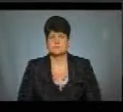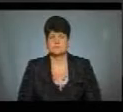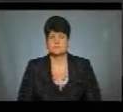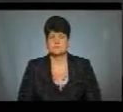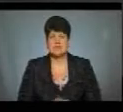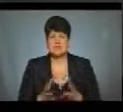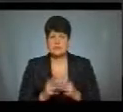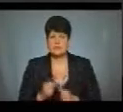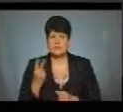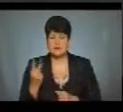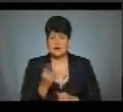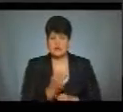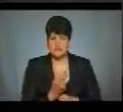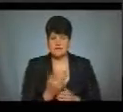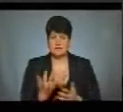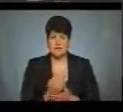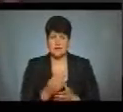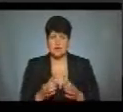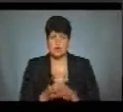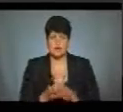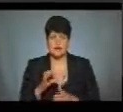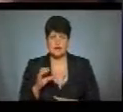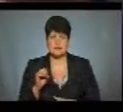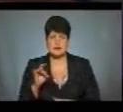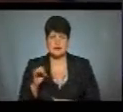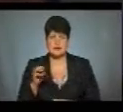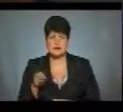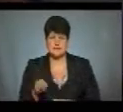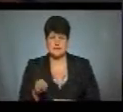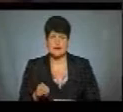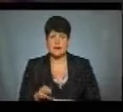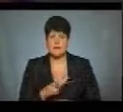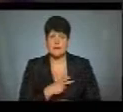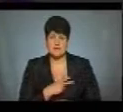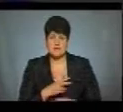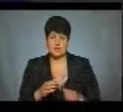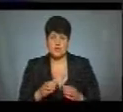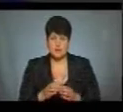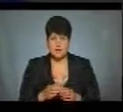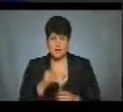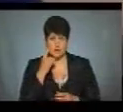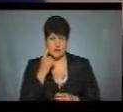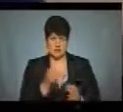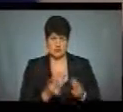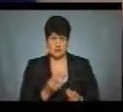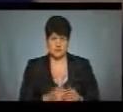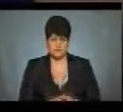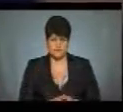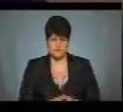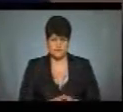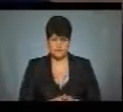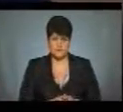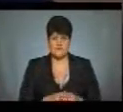З рахунком 2-1 виграла команда «Серед». Капітан команди Артур Ткачук оцінив гру. Воротар